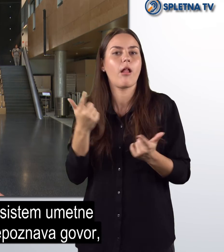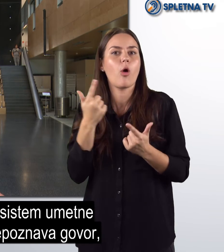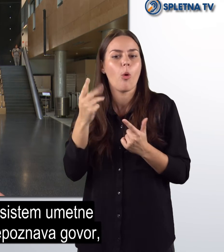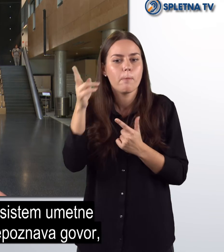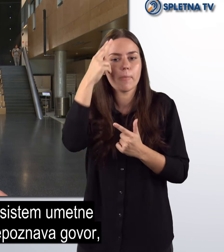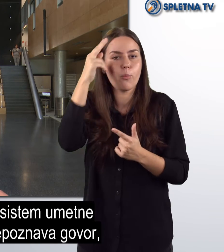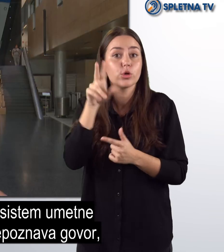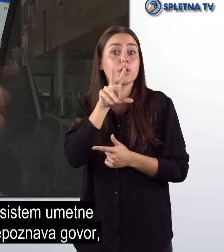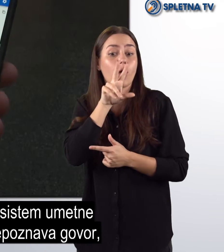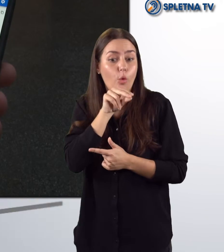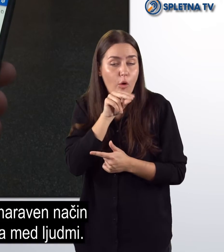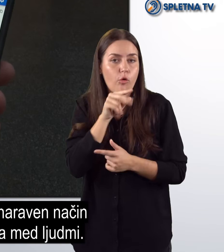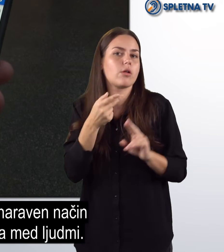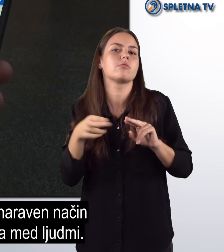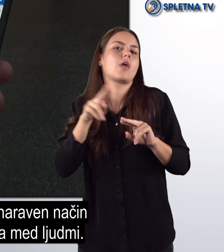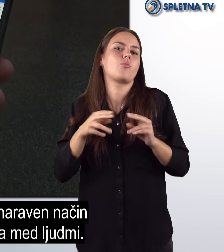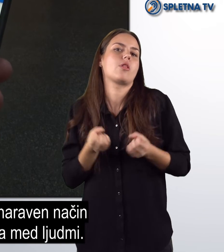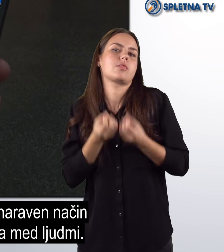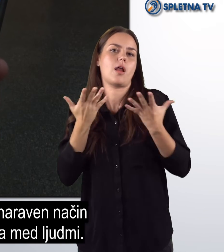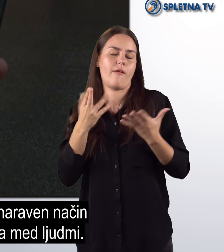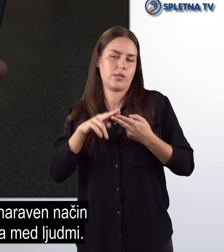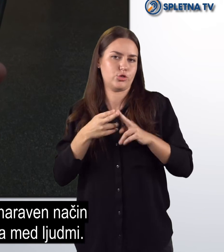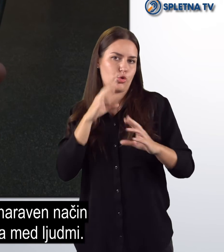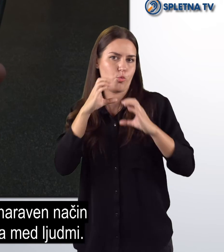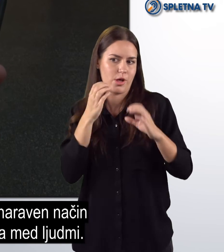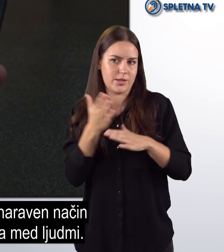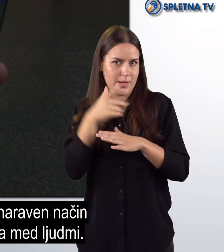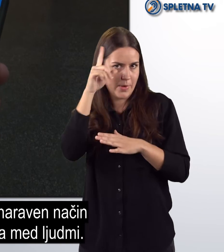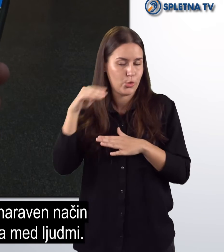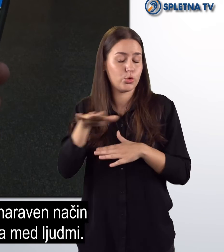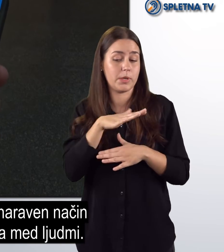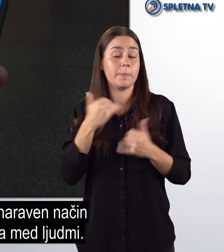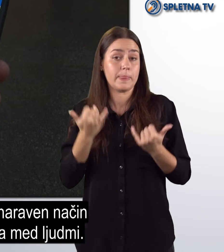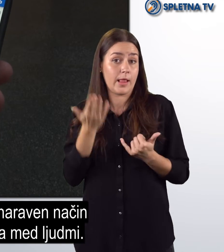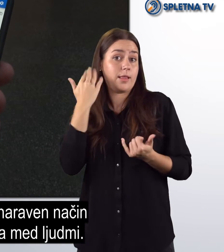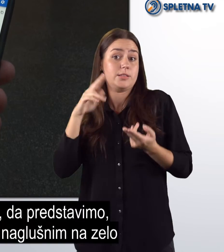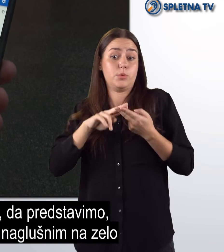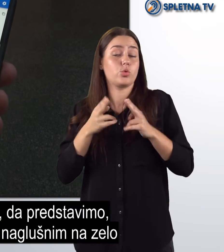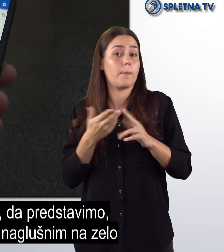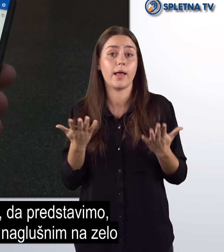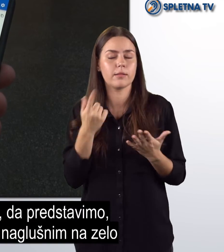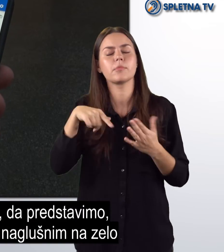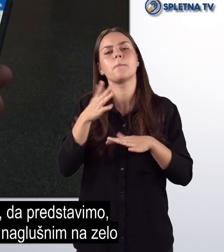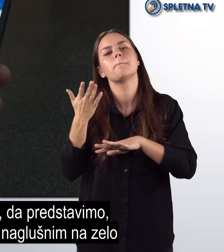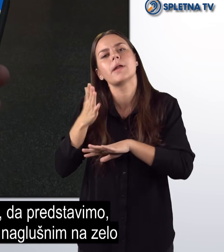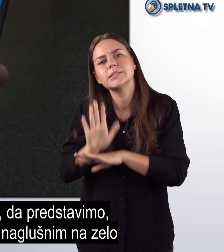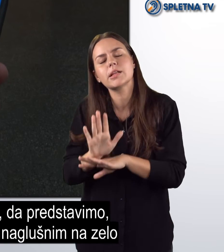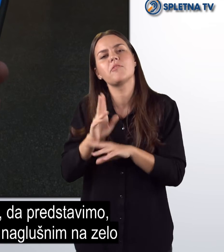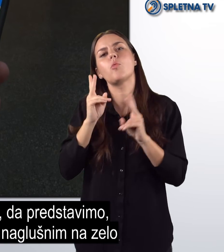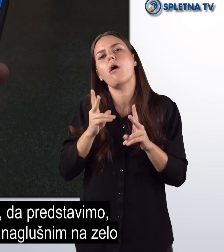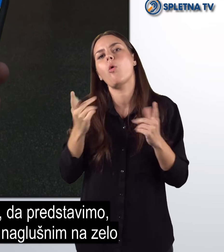prepoznava govor, se pravi najbolj naraven način komunikacije med ljudmi. In namen je bil danes, da predstavimo, kako lahko